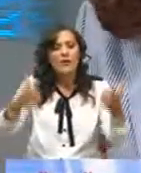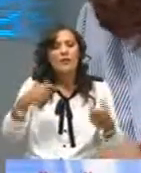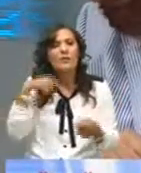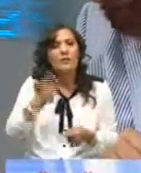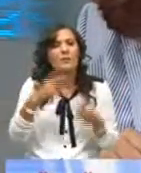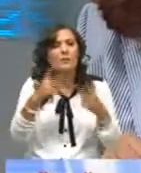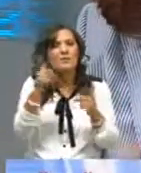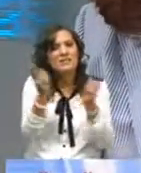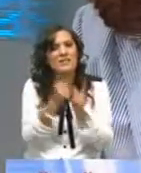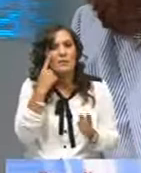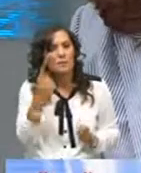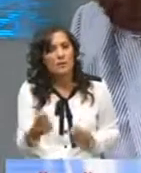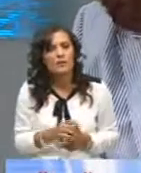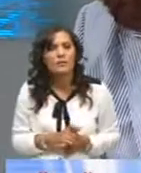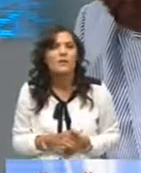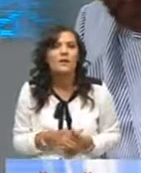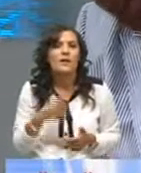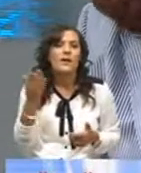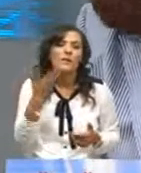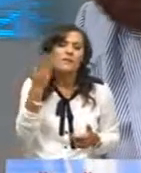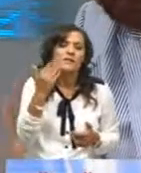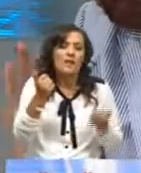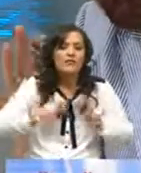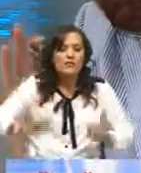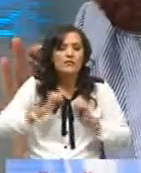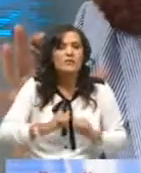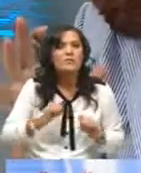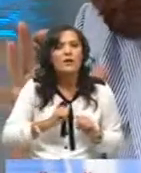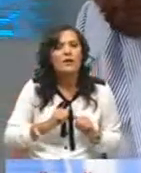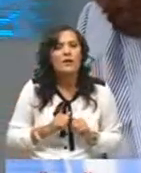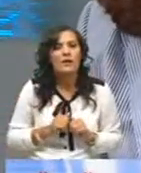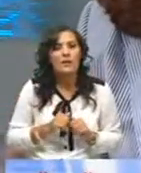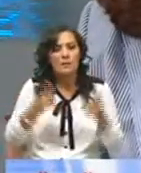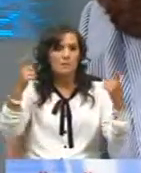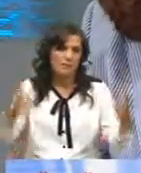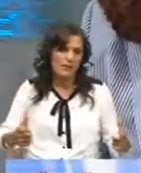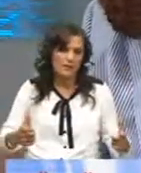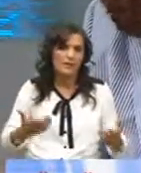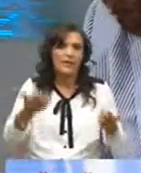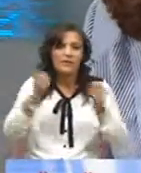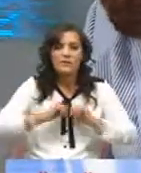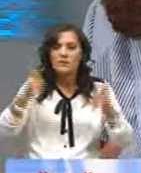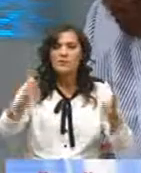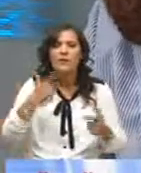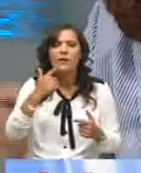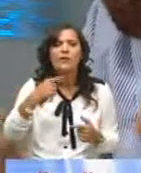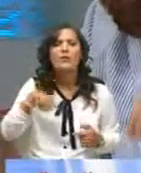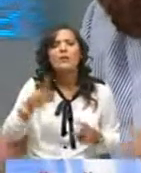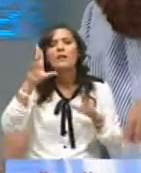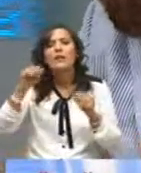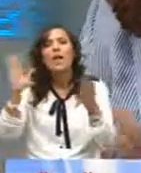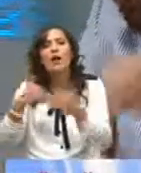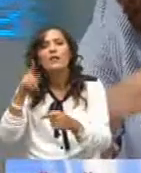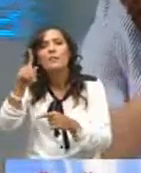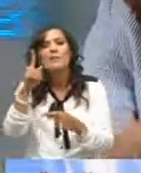yapılabilecekleri şu an sıcak bir bayan alıp mesela ders çalışma mekanı mekanı diyorum illa bunun